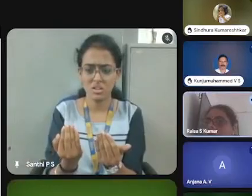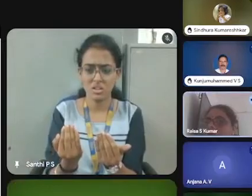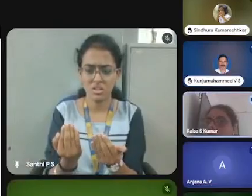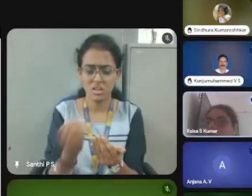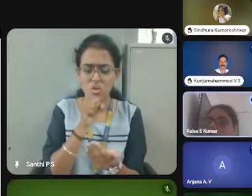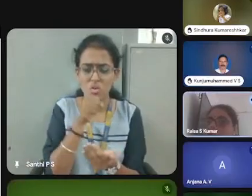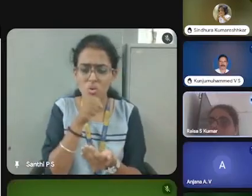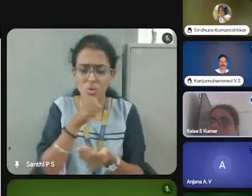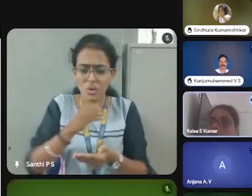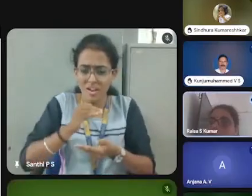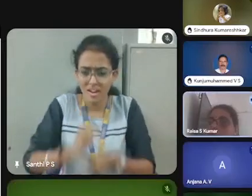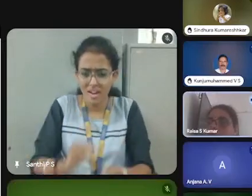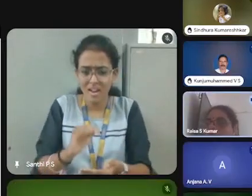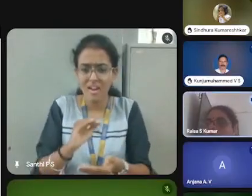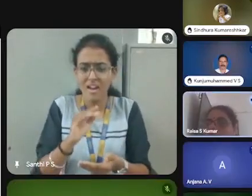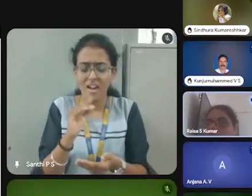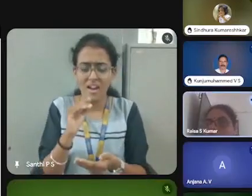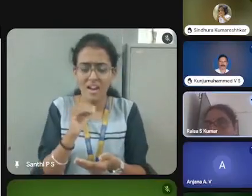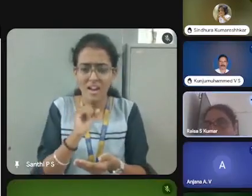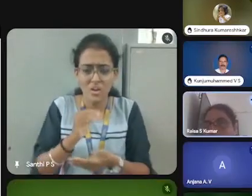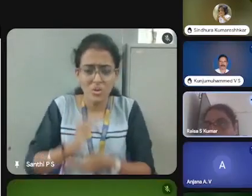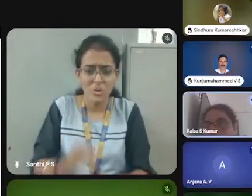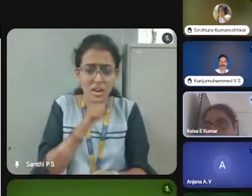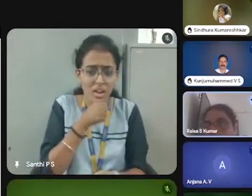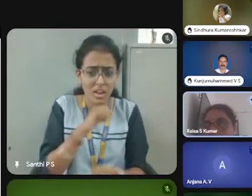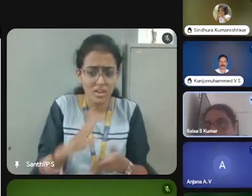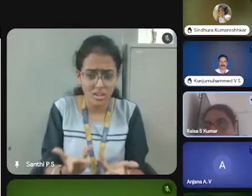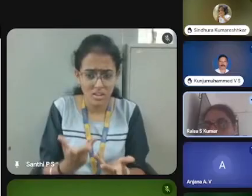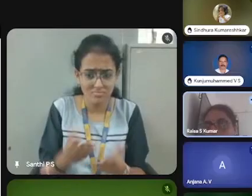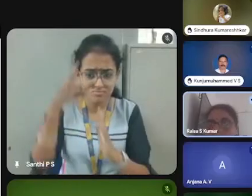കുട്ടീനെ കുറിച്ച് ഡീറ്റെയിൽസും കൂടെ അറിയാൻ പറ്റുമോ?